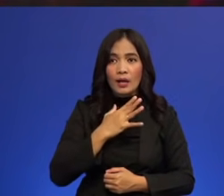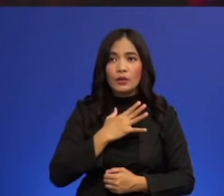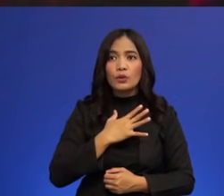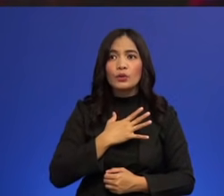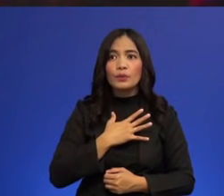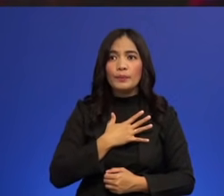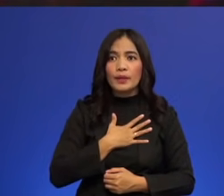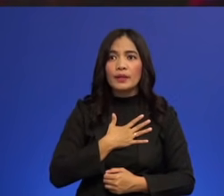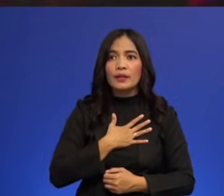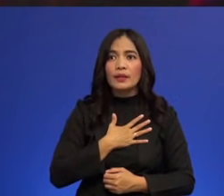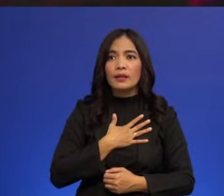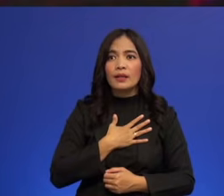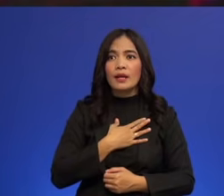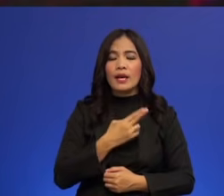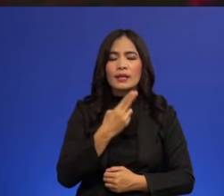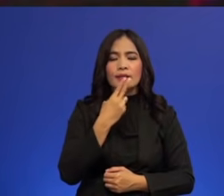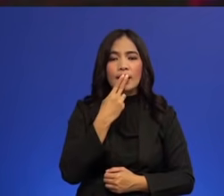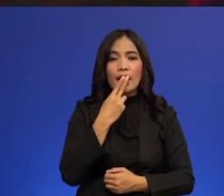Aku